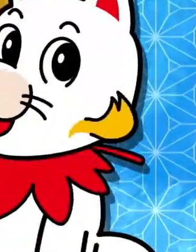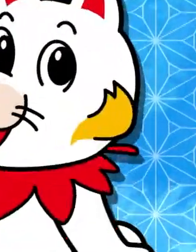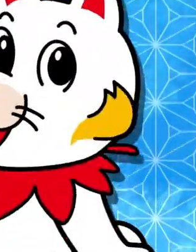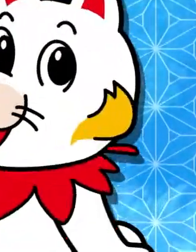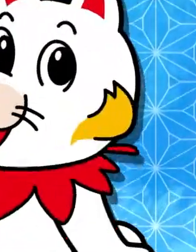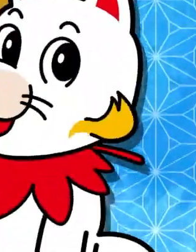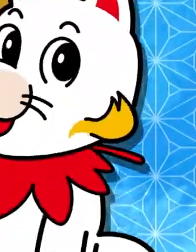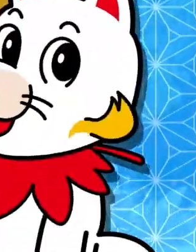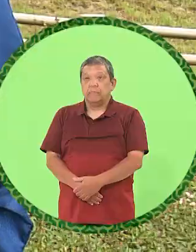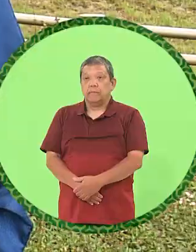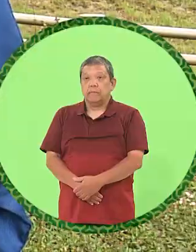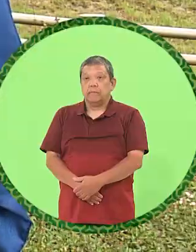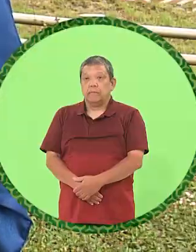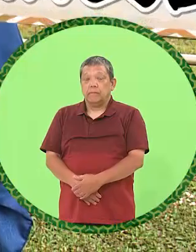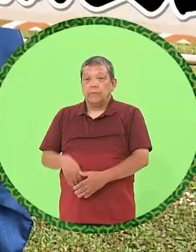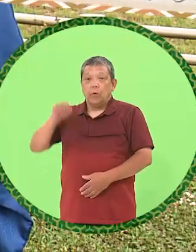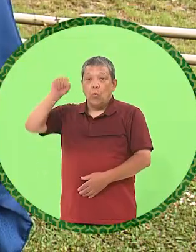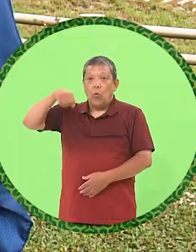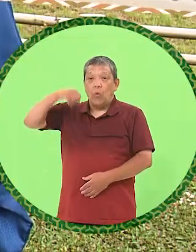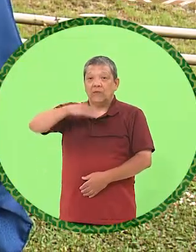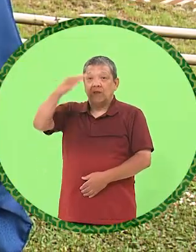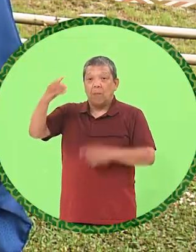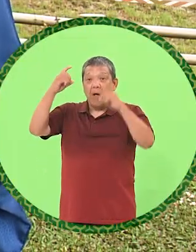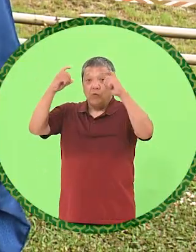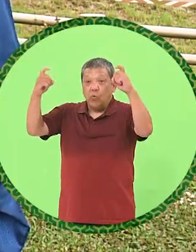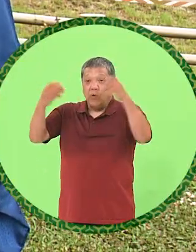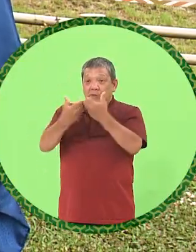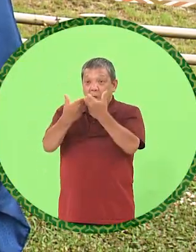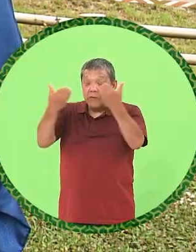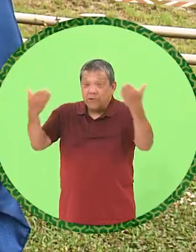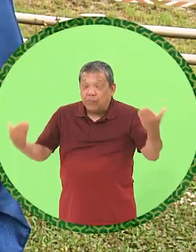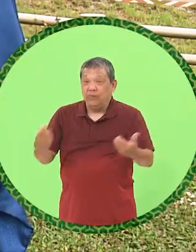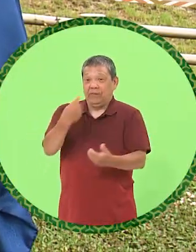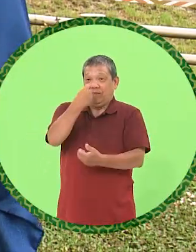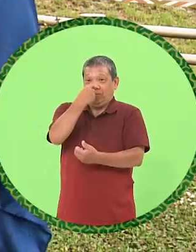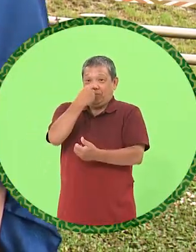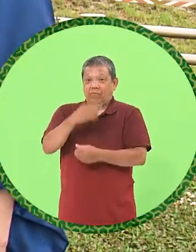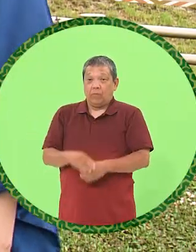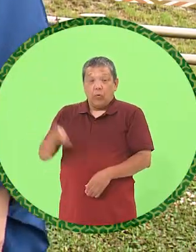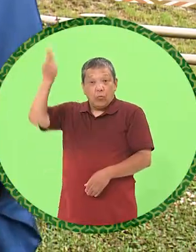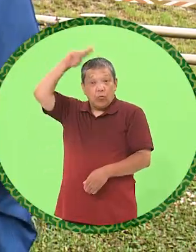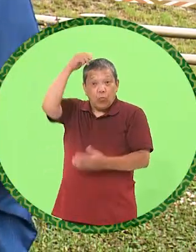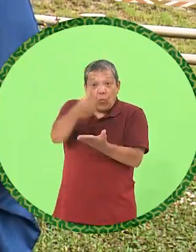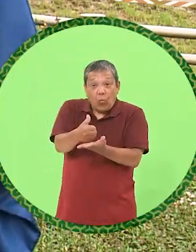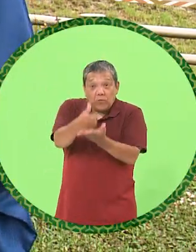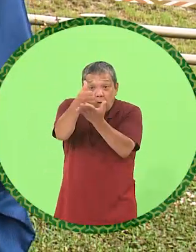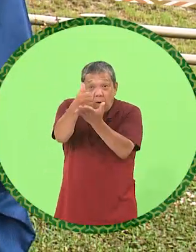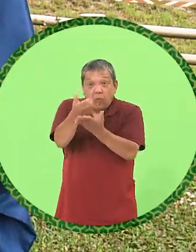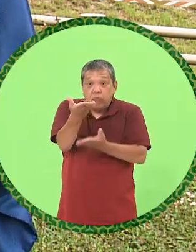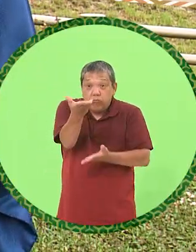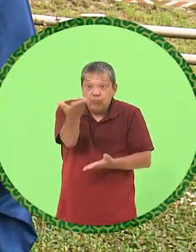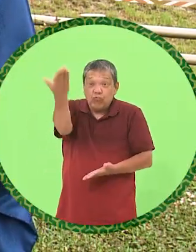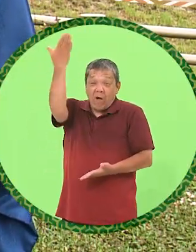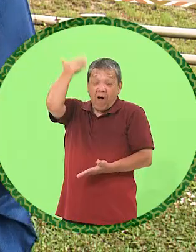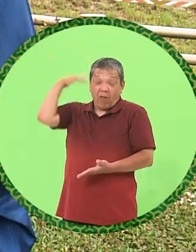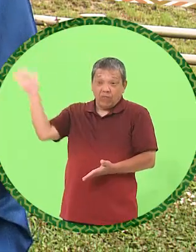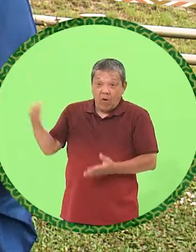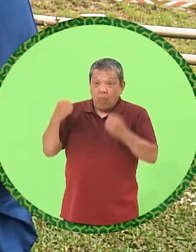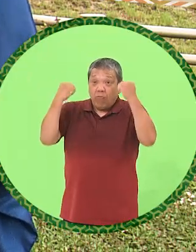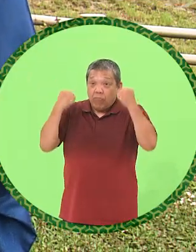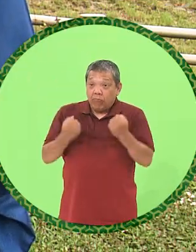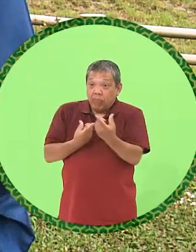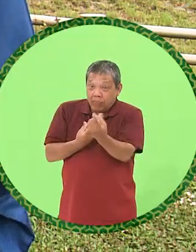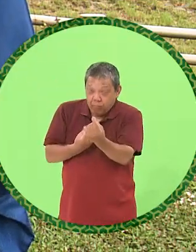一新。 いや、郡山城久しぶりですよ。そういや元就さん昔住んでたんですよ